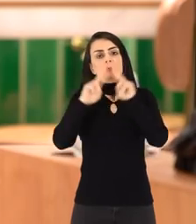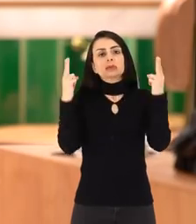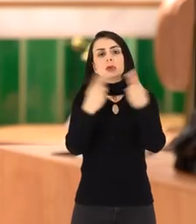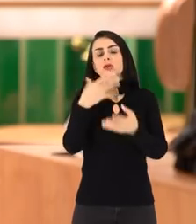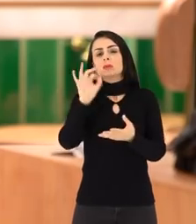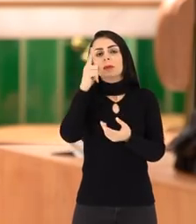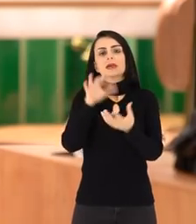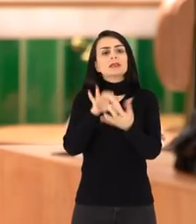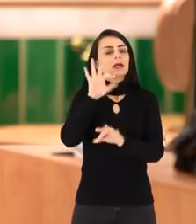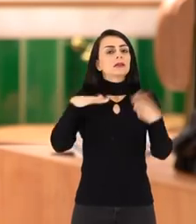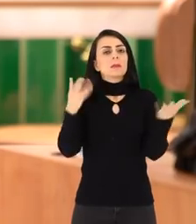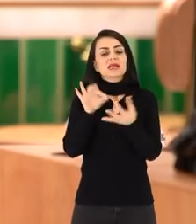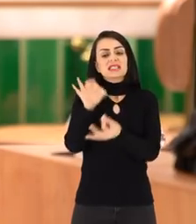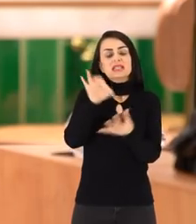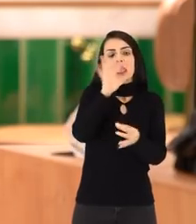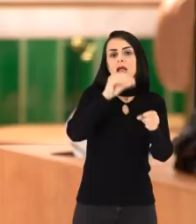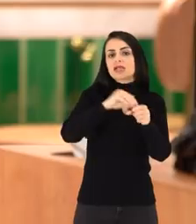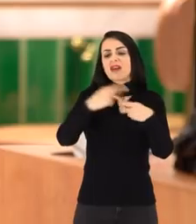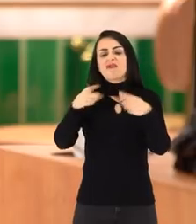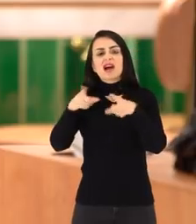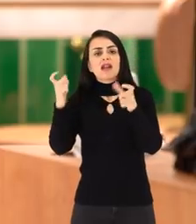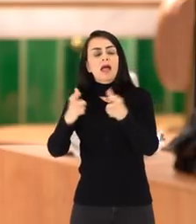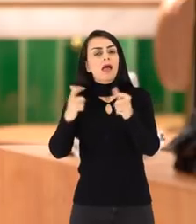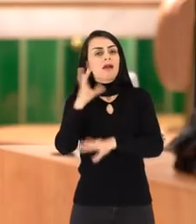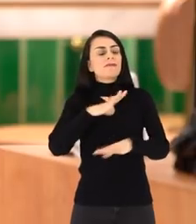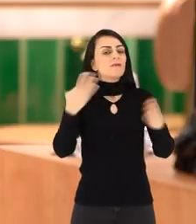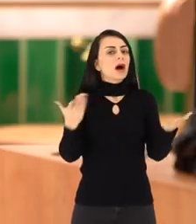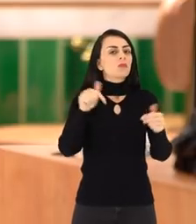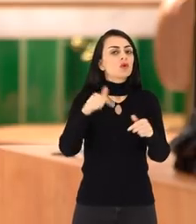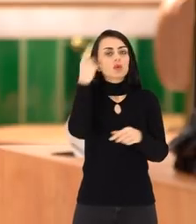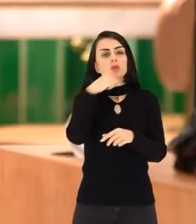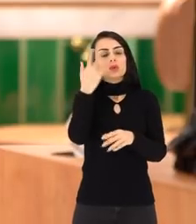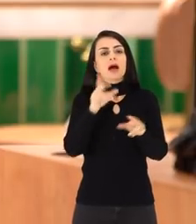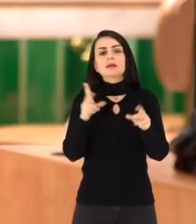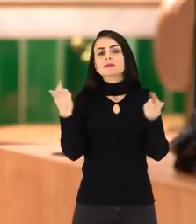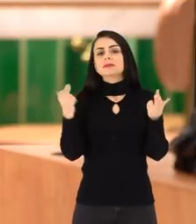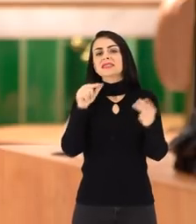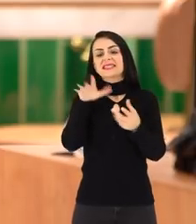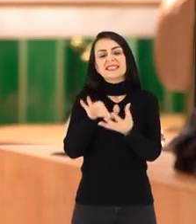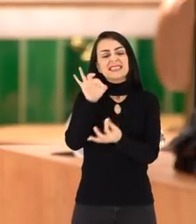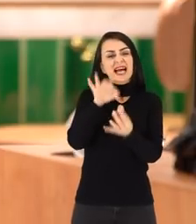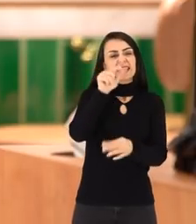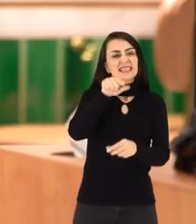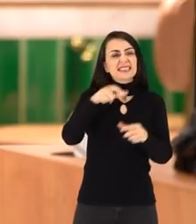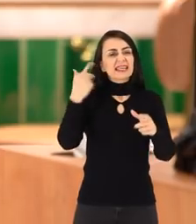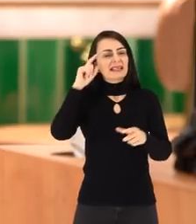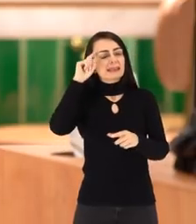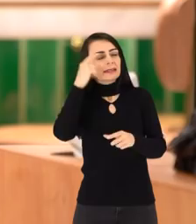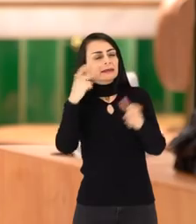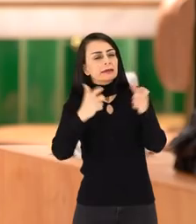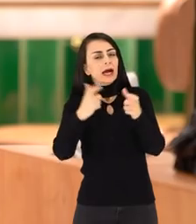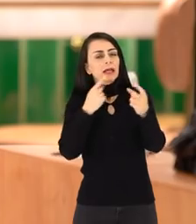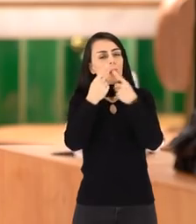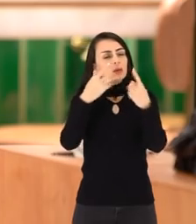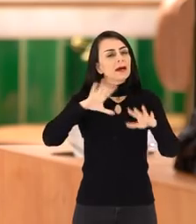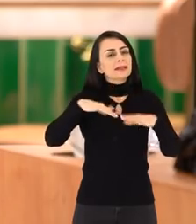ama insanlar için de acayip bir yerdesin. Dolayısıyla meseleyi insanların seni daha çok tanıdığı yerden önce